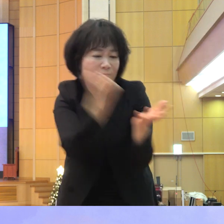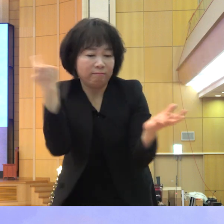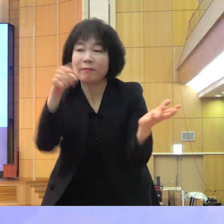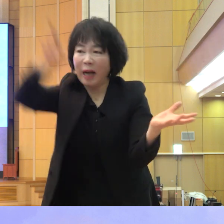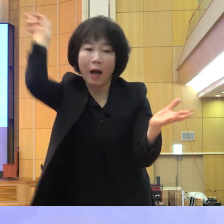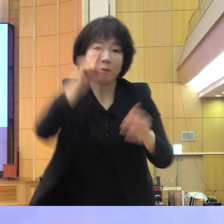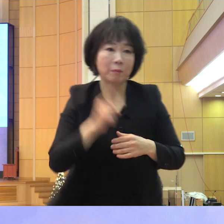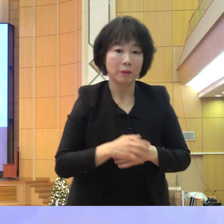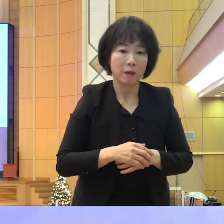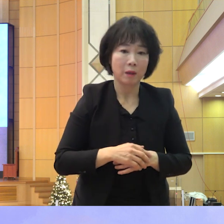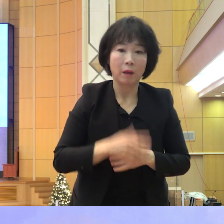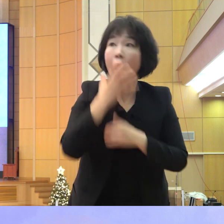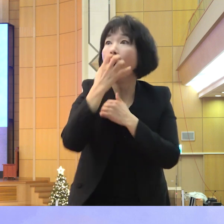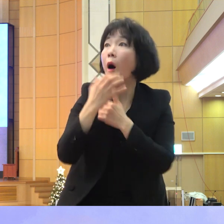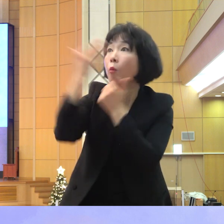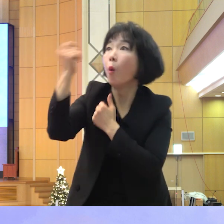아브라함아,